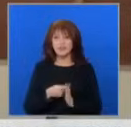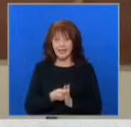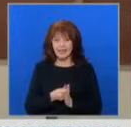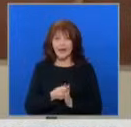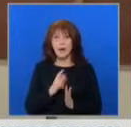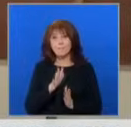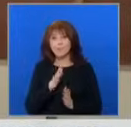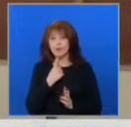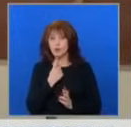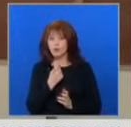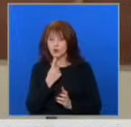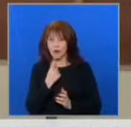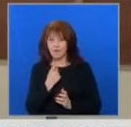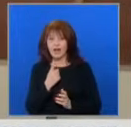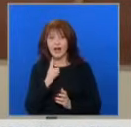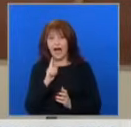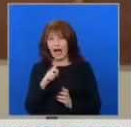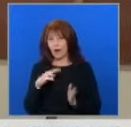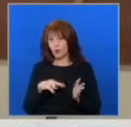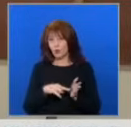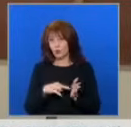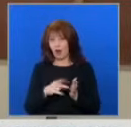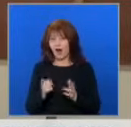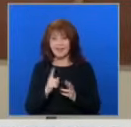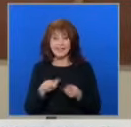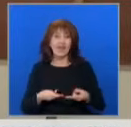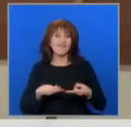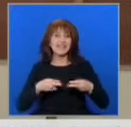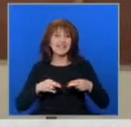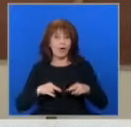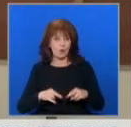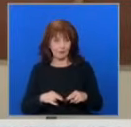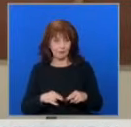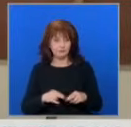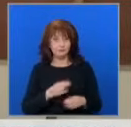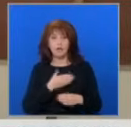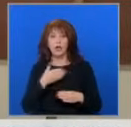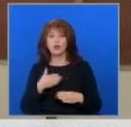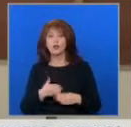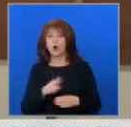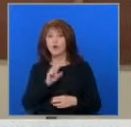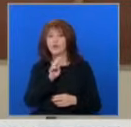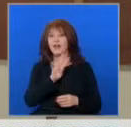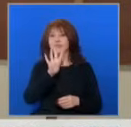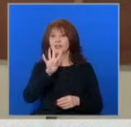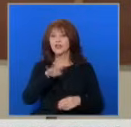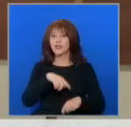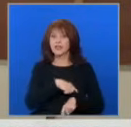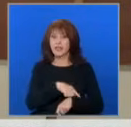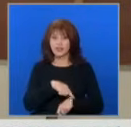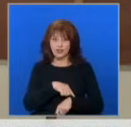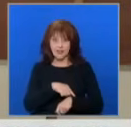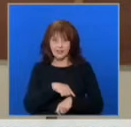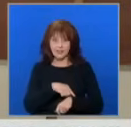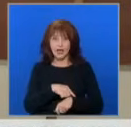условия. Ако захранването не бъде възстановено до 24 часа,